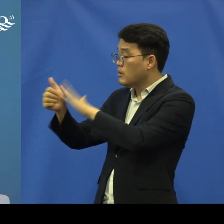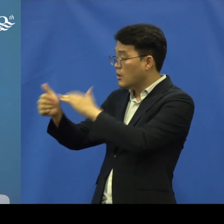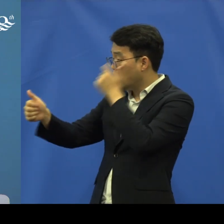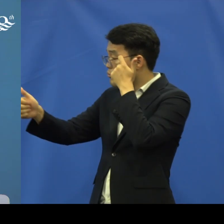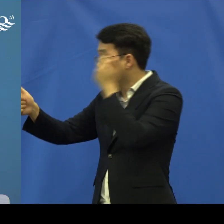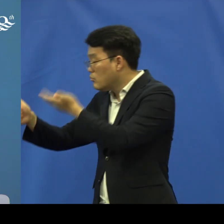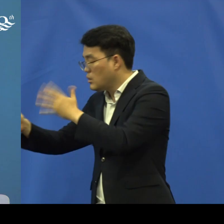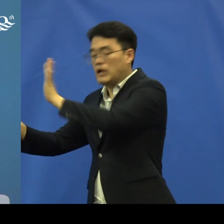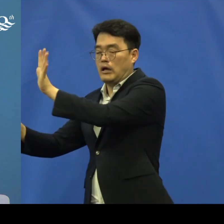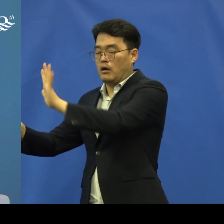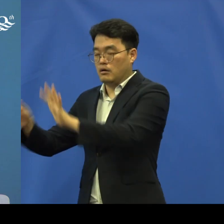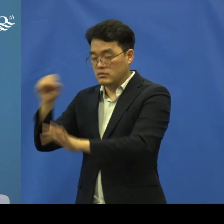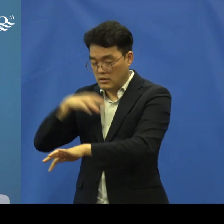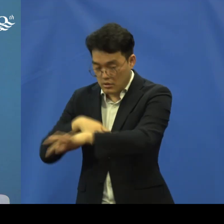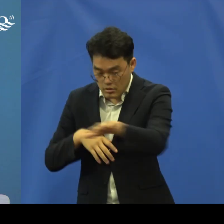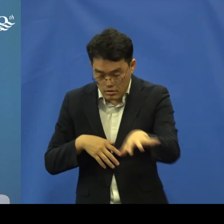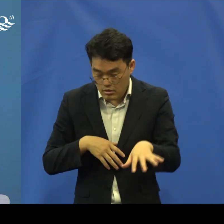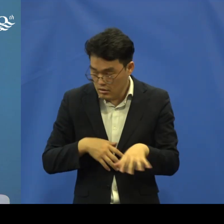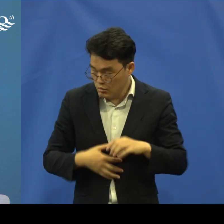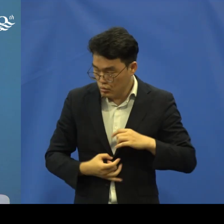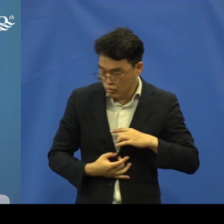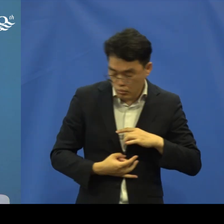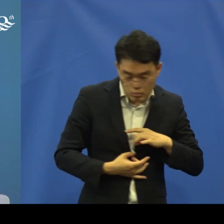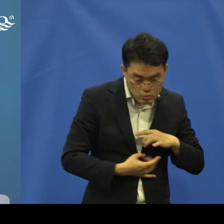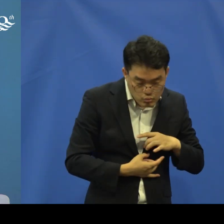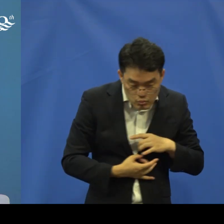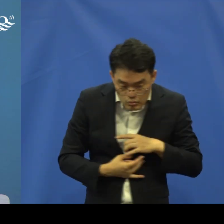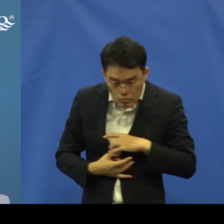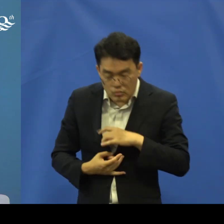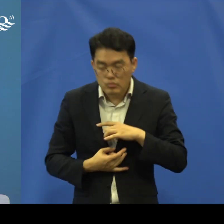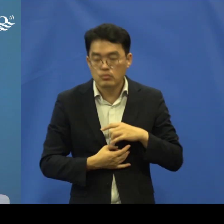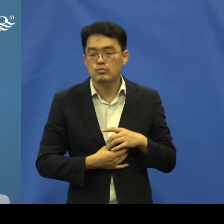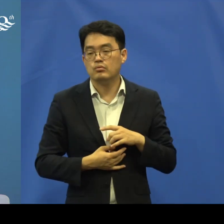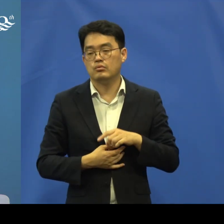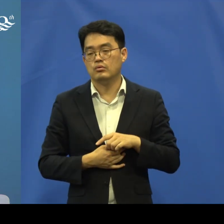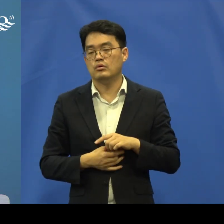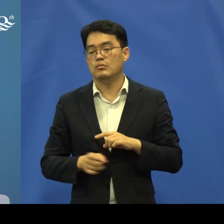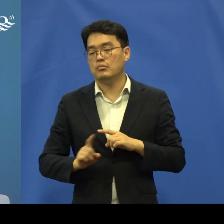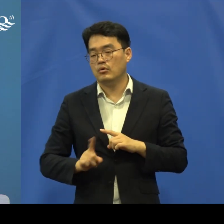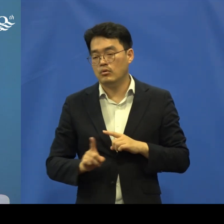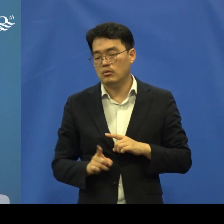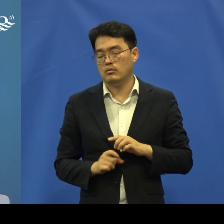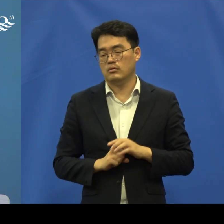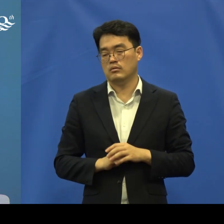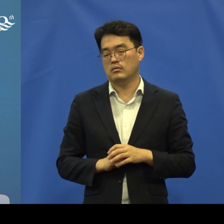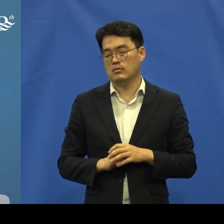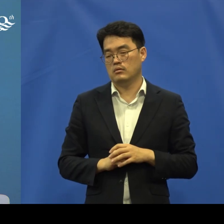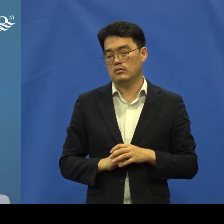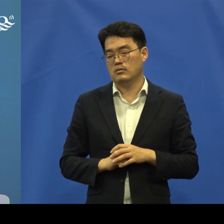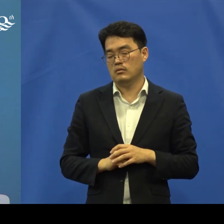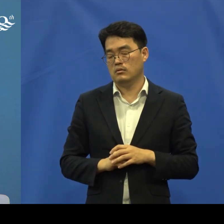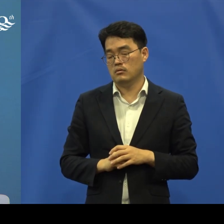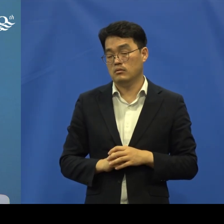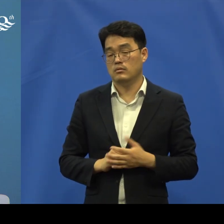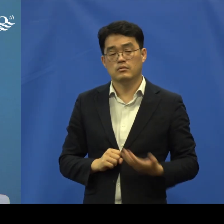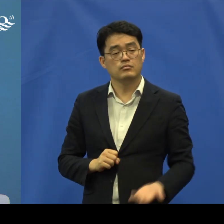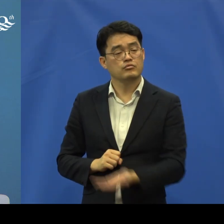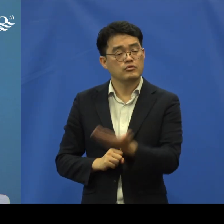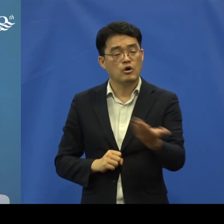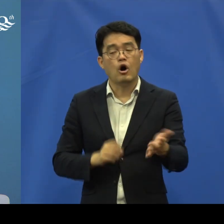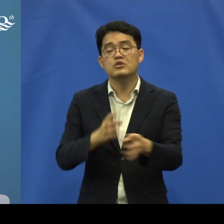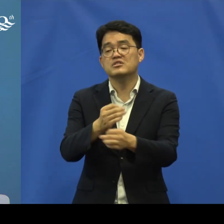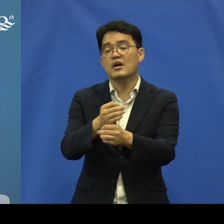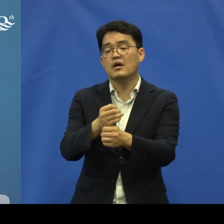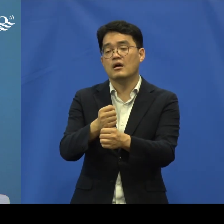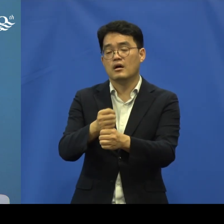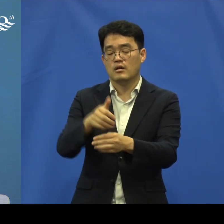여론몰이를 하는 정치인들이 선거기간에 그것도 막판에 아주 잘 쓰는 악습이에요. 그냥 퍼뜨려버리는 거, 안 좋은 거를 상대편에.